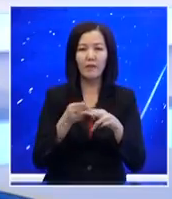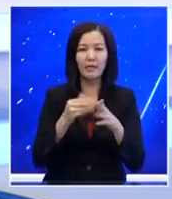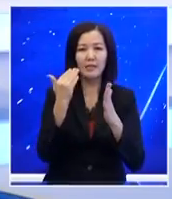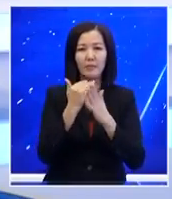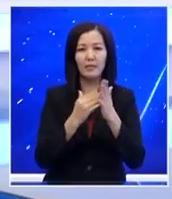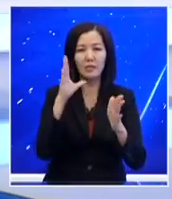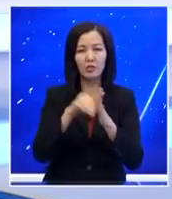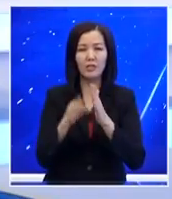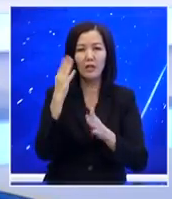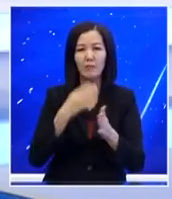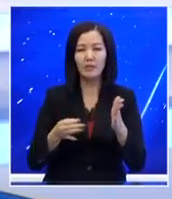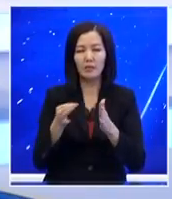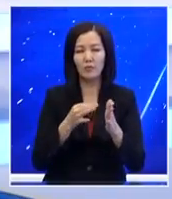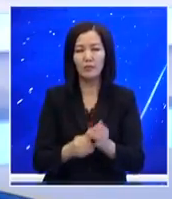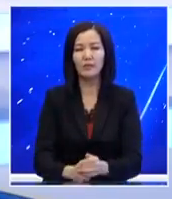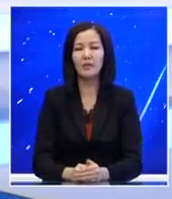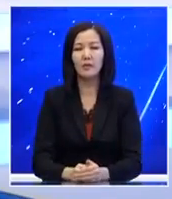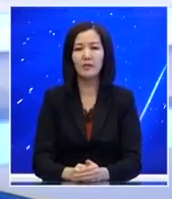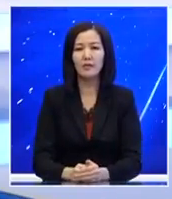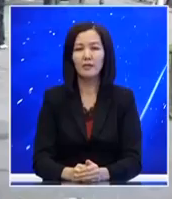список вошли и жители Алматинской области.